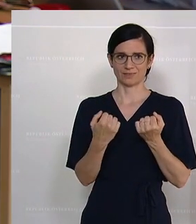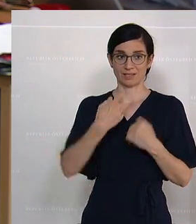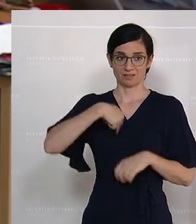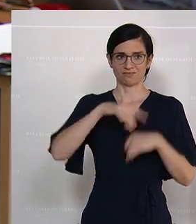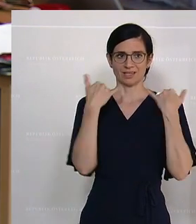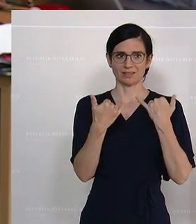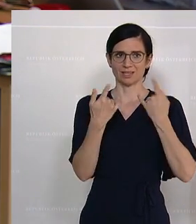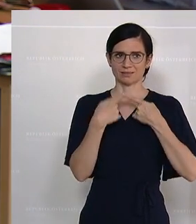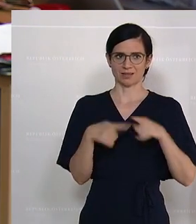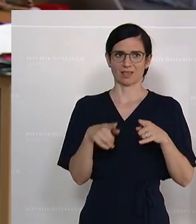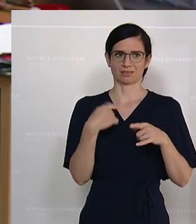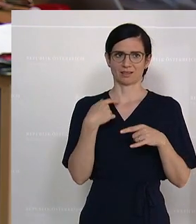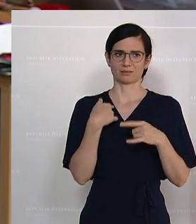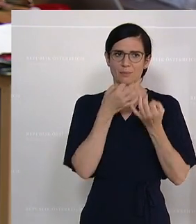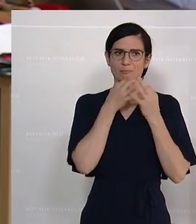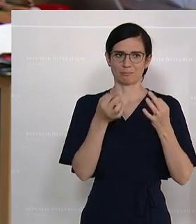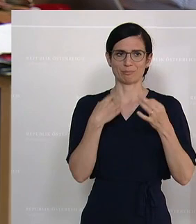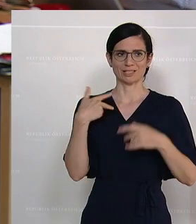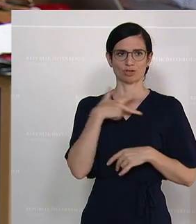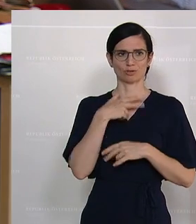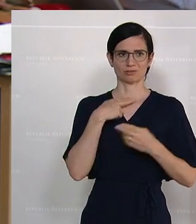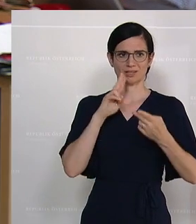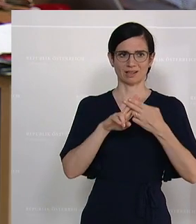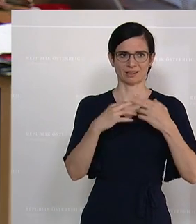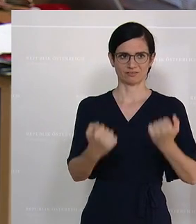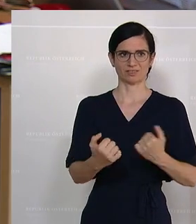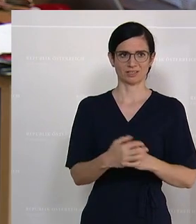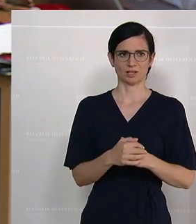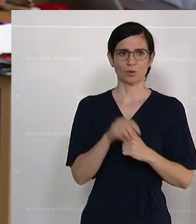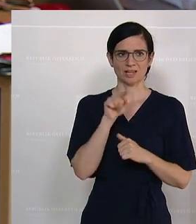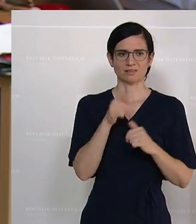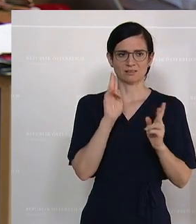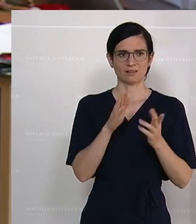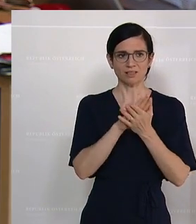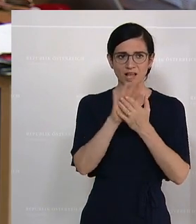vorlegen und das kann man ganz leicht nachvollziehen jetzt zeigt nicht das es